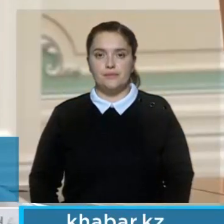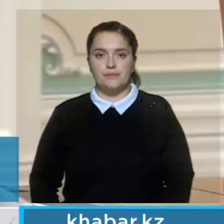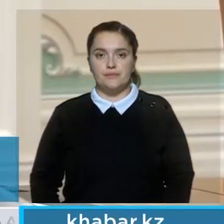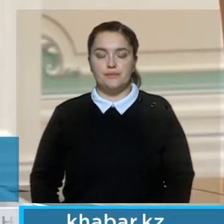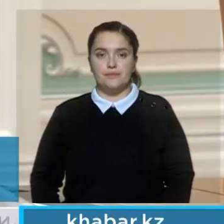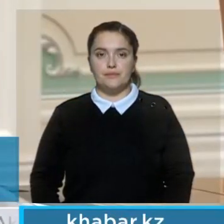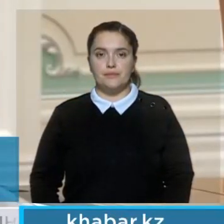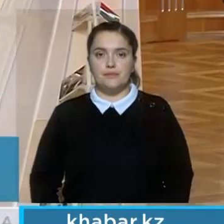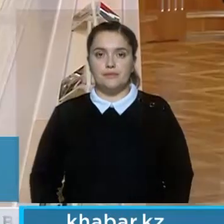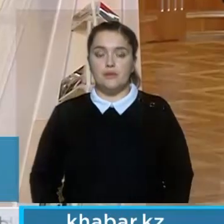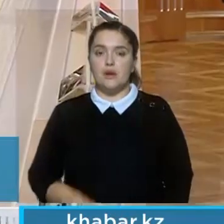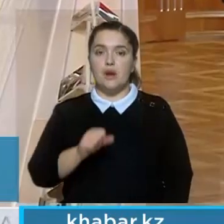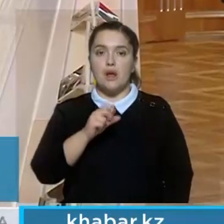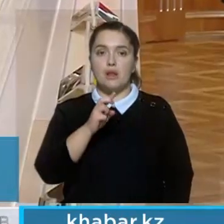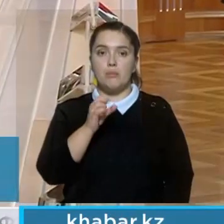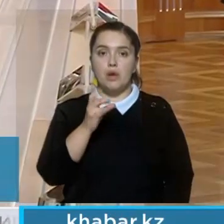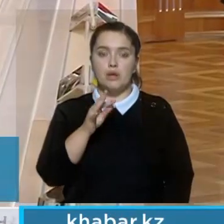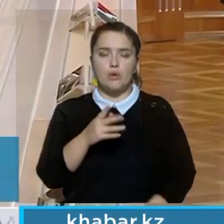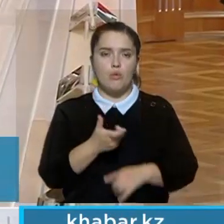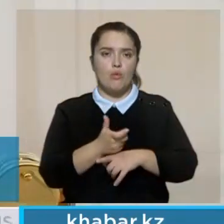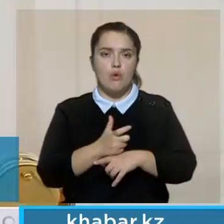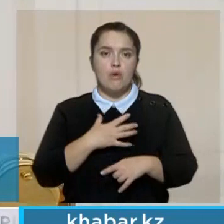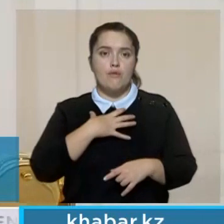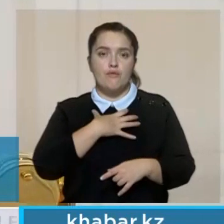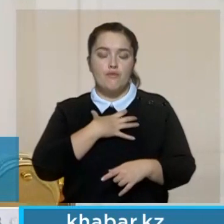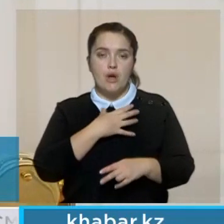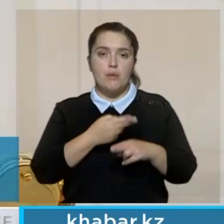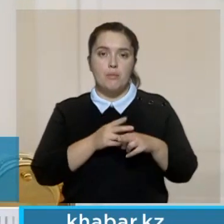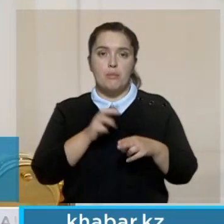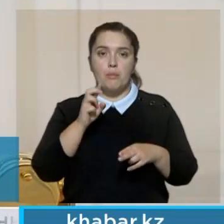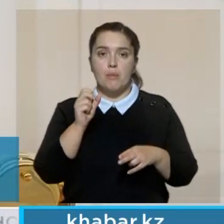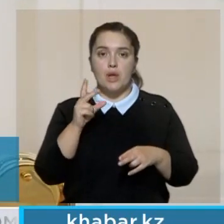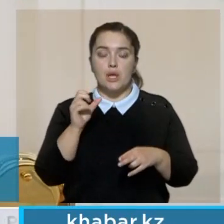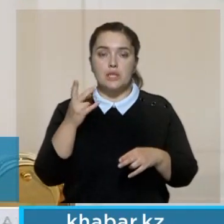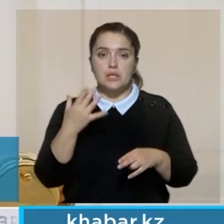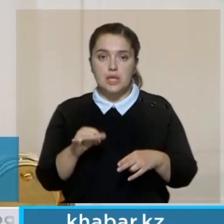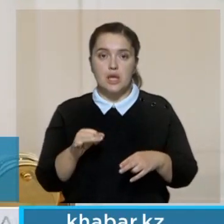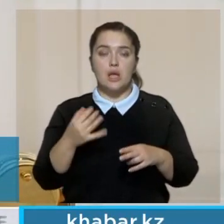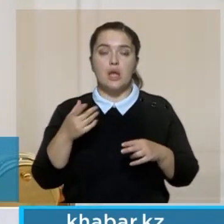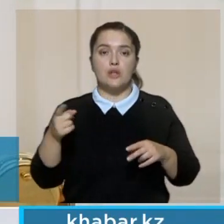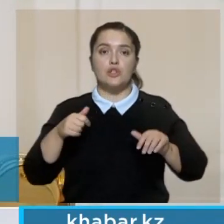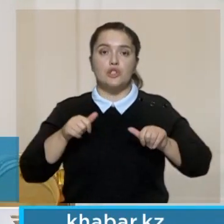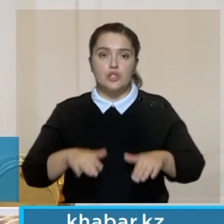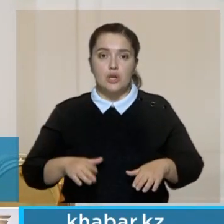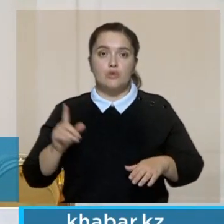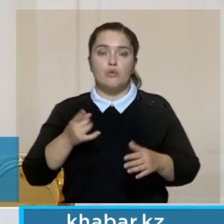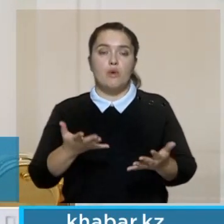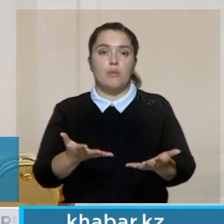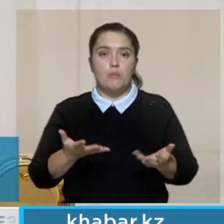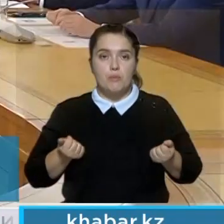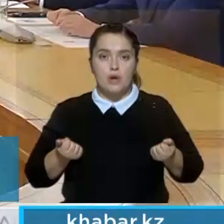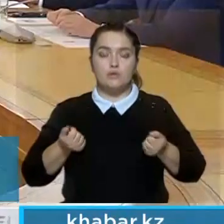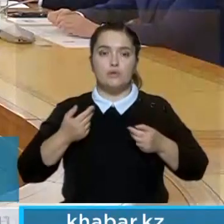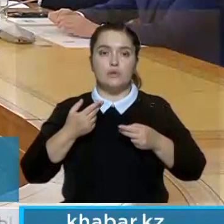Мы рассматриваем Албанию как очень важного партнера на Балканском полуострове. И это решающий момент, чтобы получить